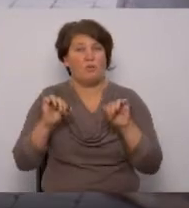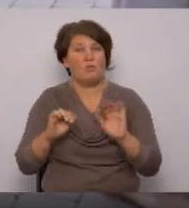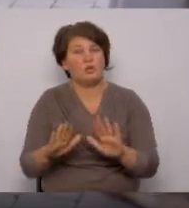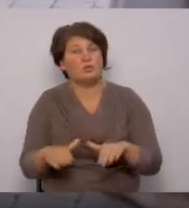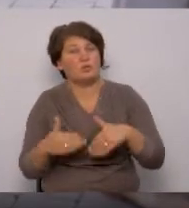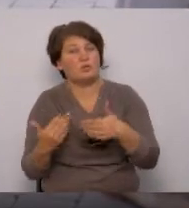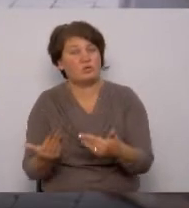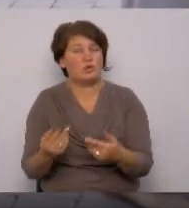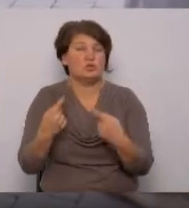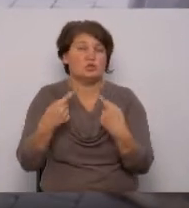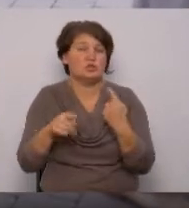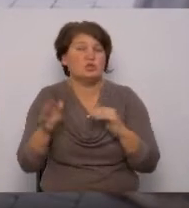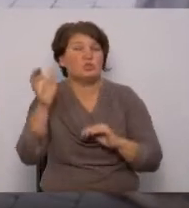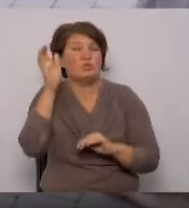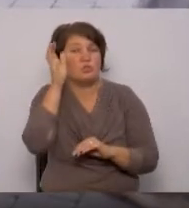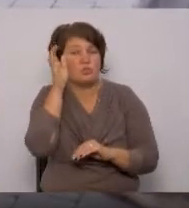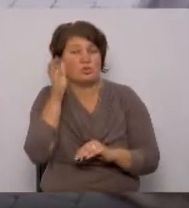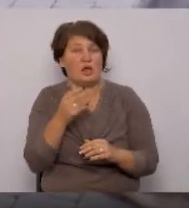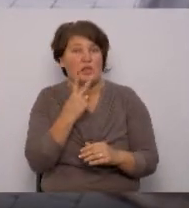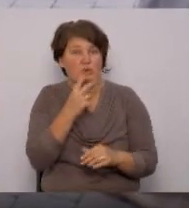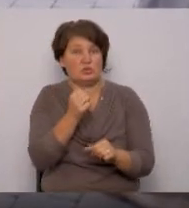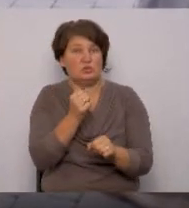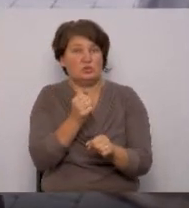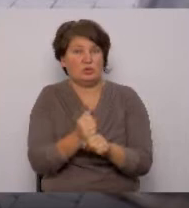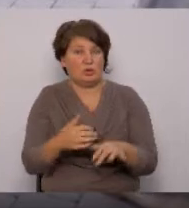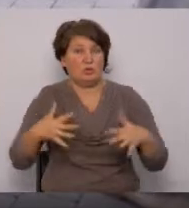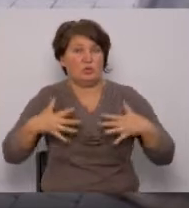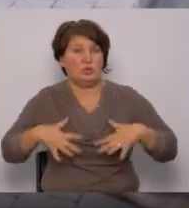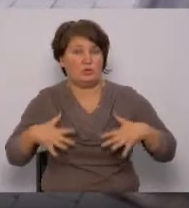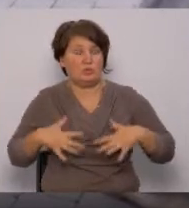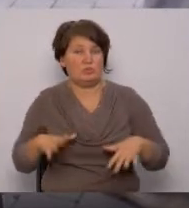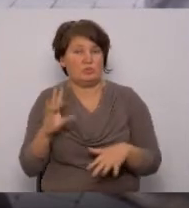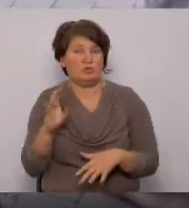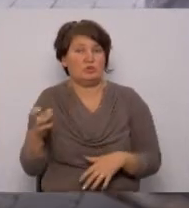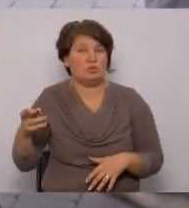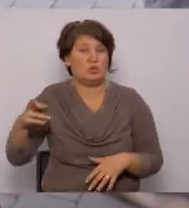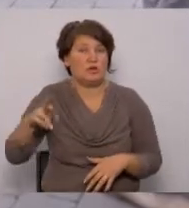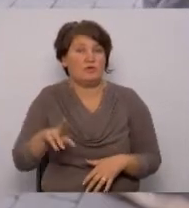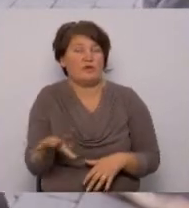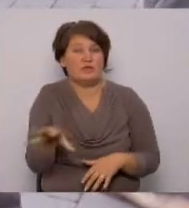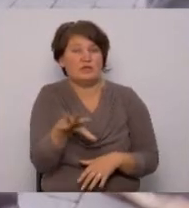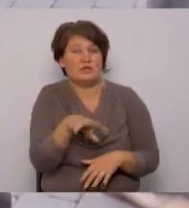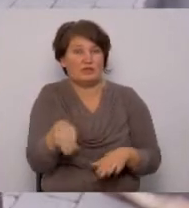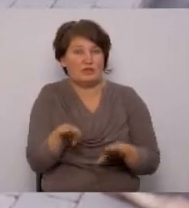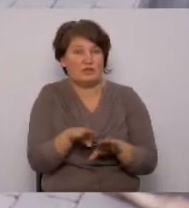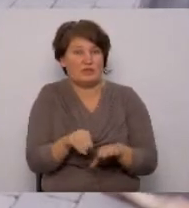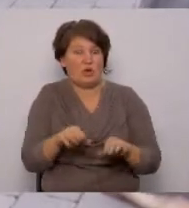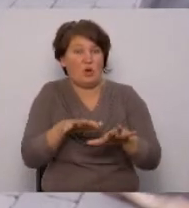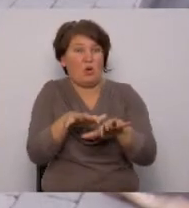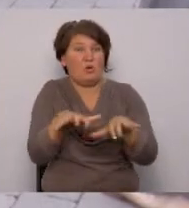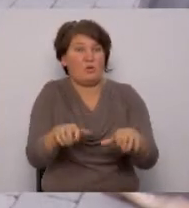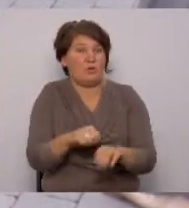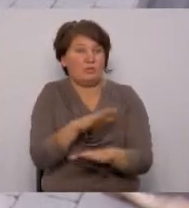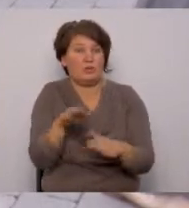пропонував щось, може, і мудре, але ми бачимо, що зробили в Грузії, в Придністров'ї і всюди після того стала окупація по